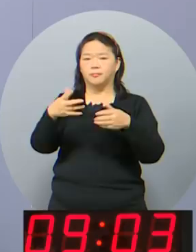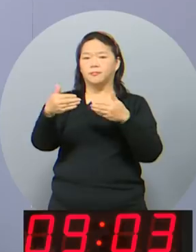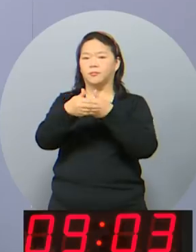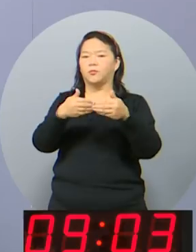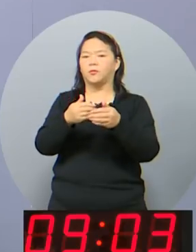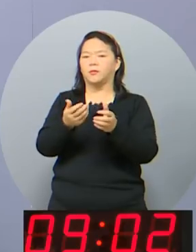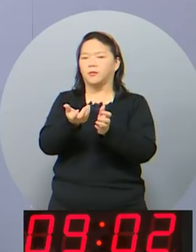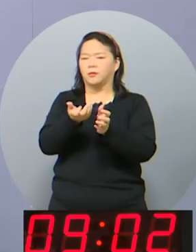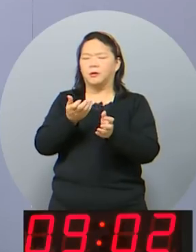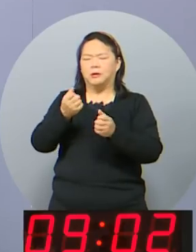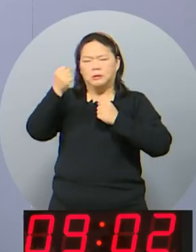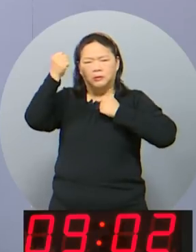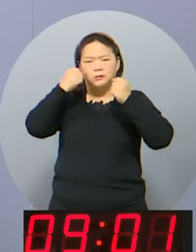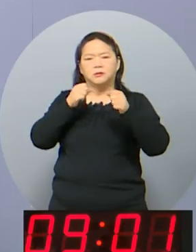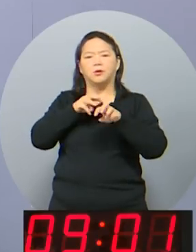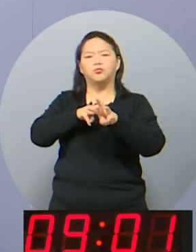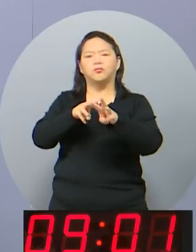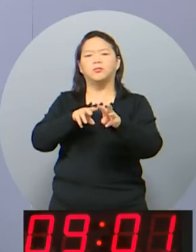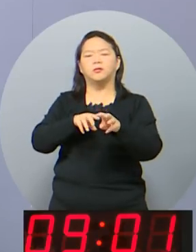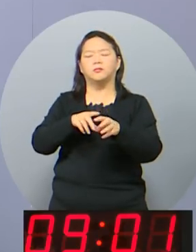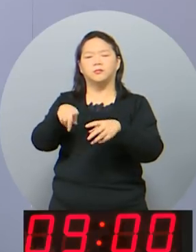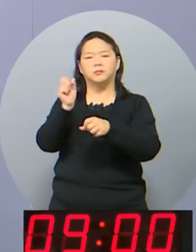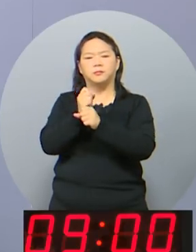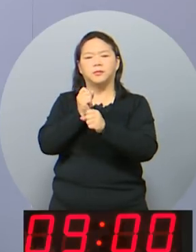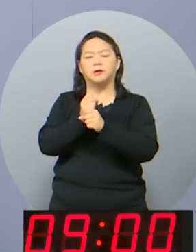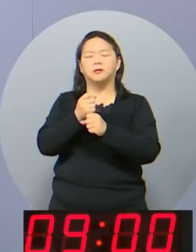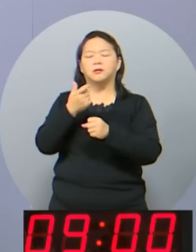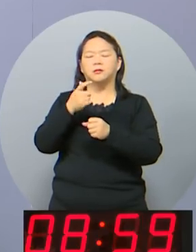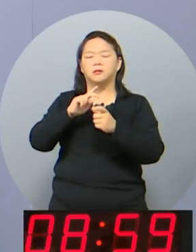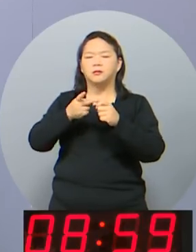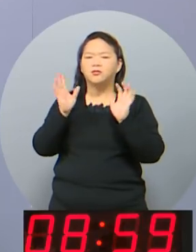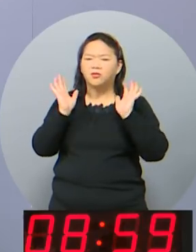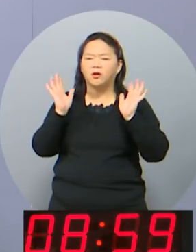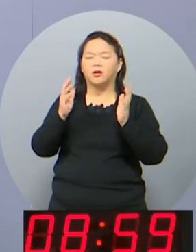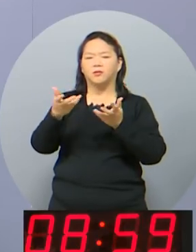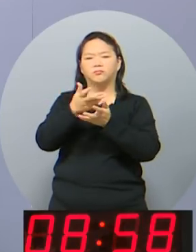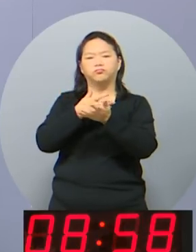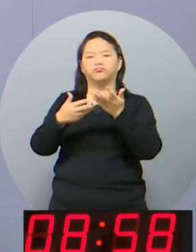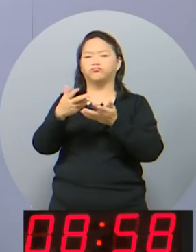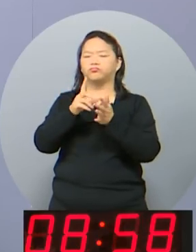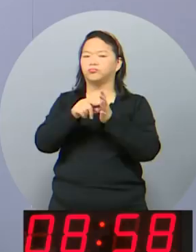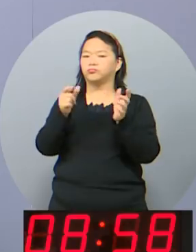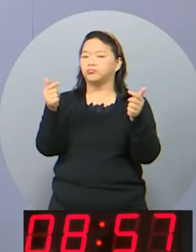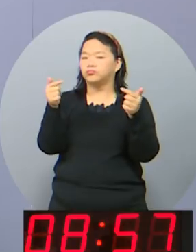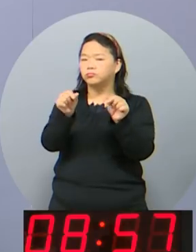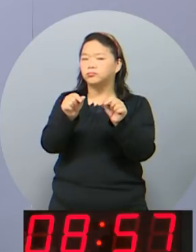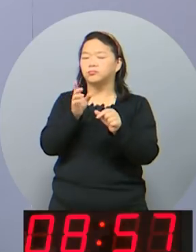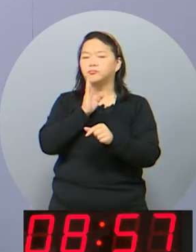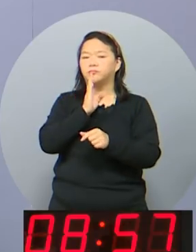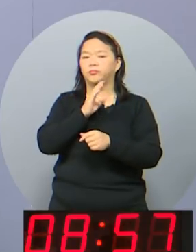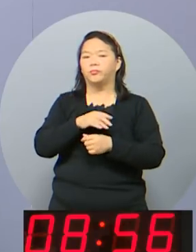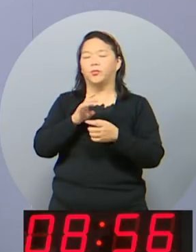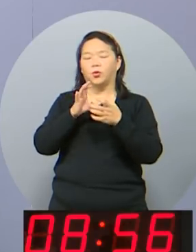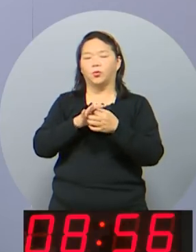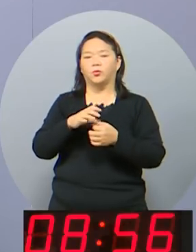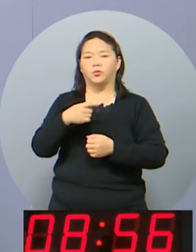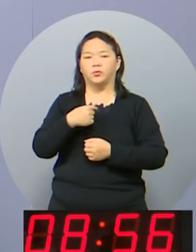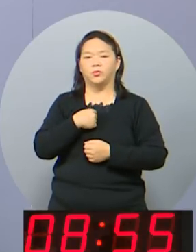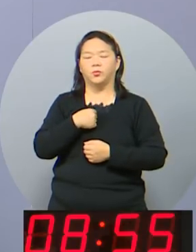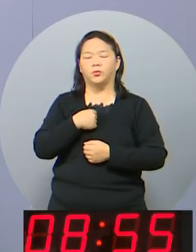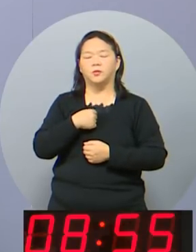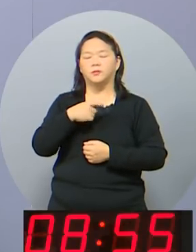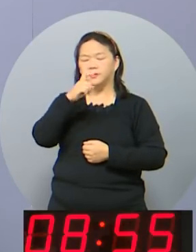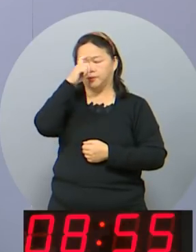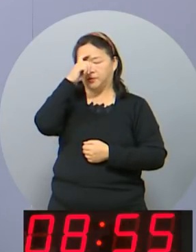提早出门上班，所以我们跟小孩子的相处时间就变得更少所以呢，在这边我也必须要呼